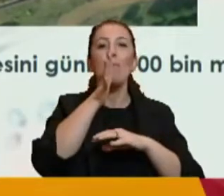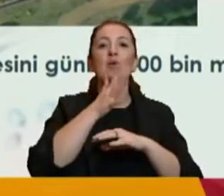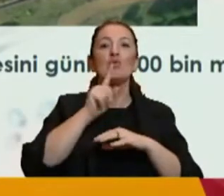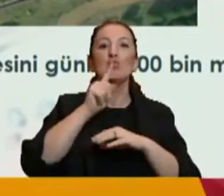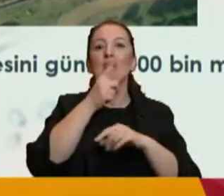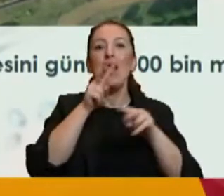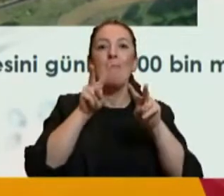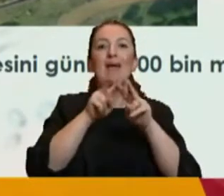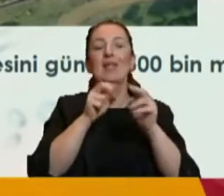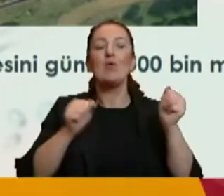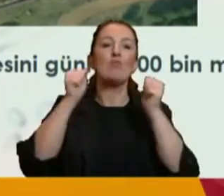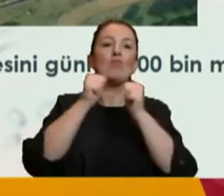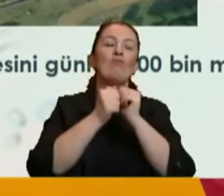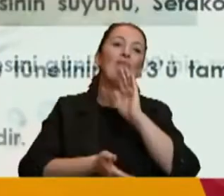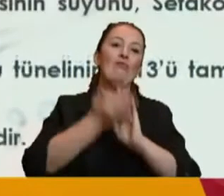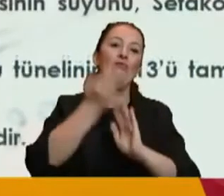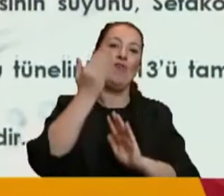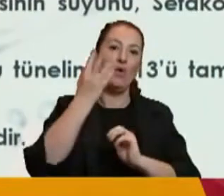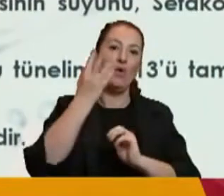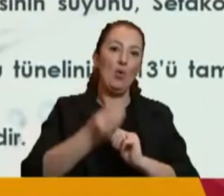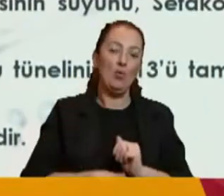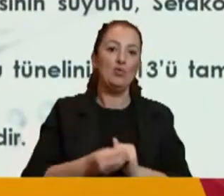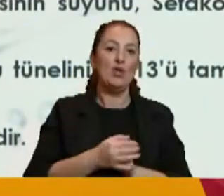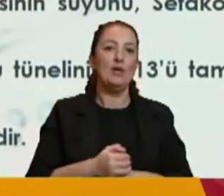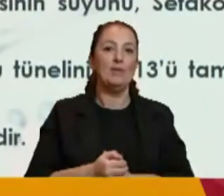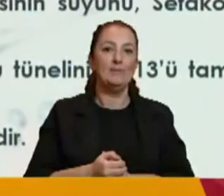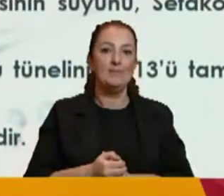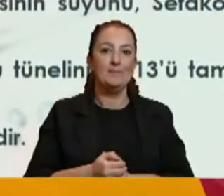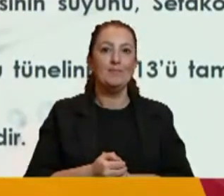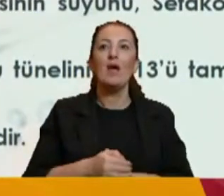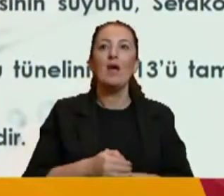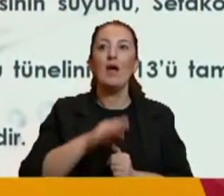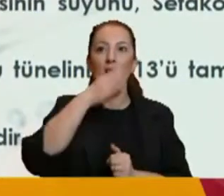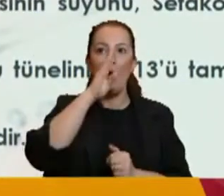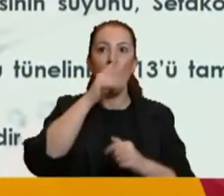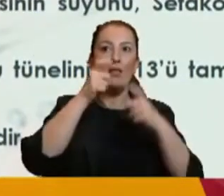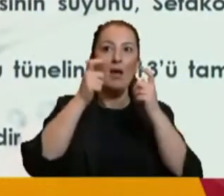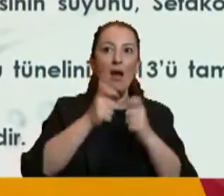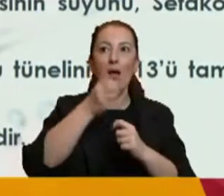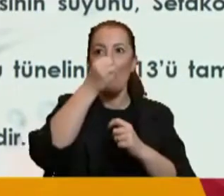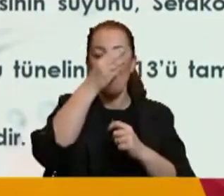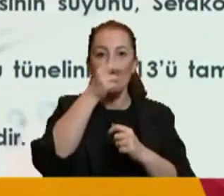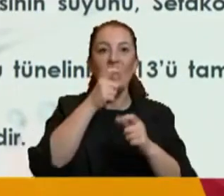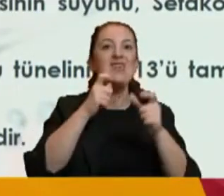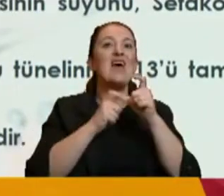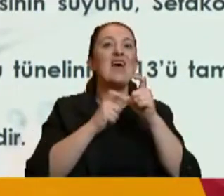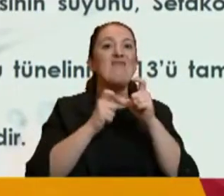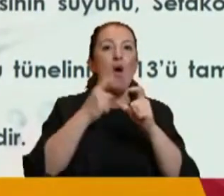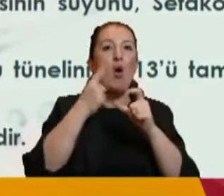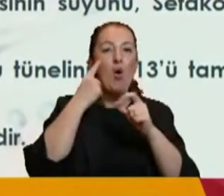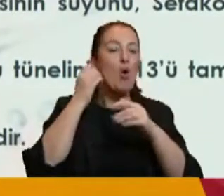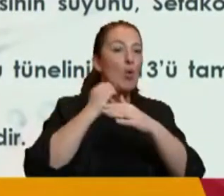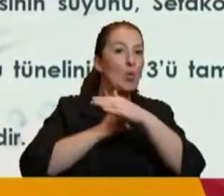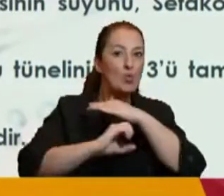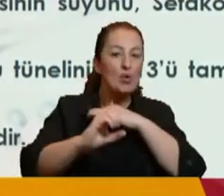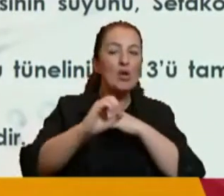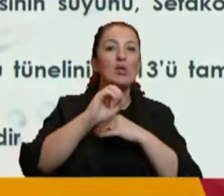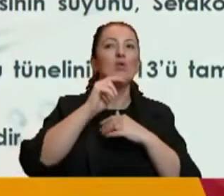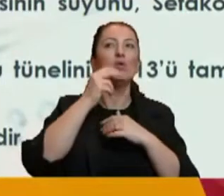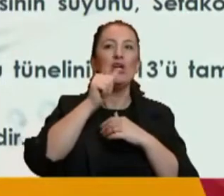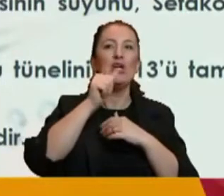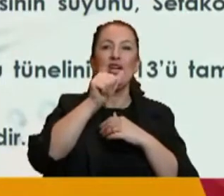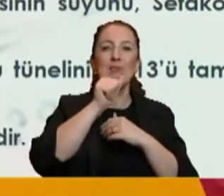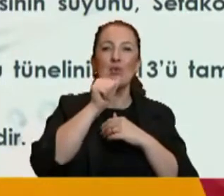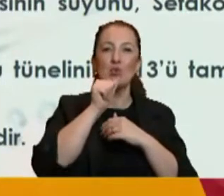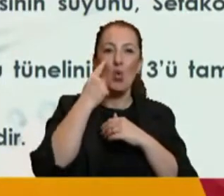olarak artırmış olacağız bu Kağıthane Bahçelievler Sefaköy süreleri Bu da üç içme